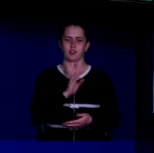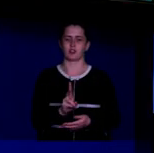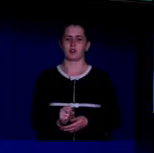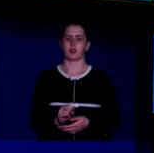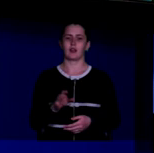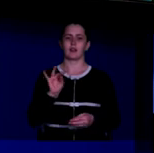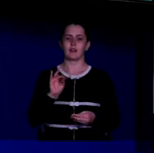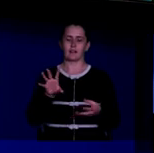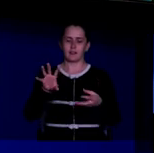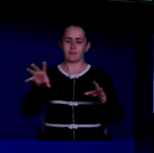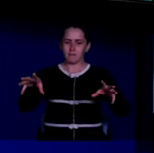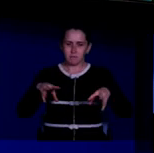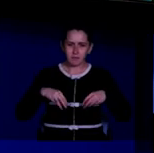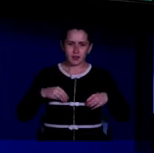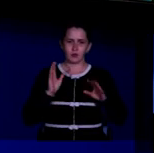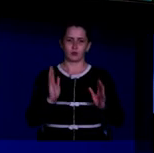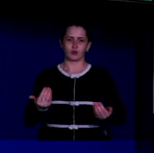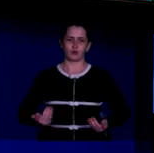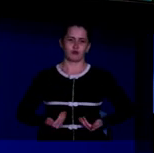опять будем жить все вместе».